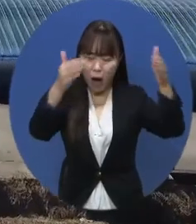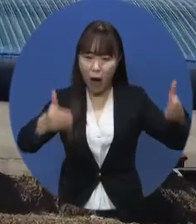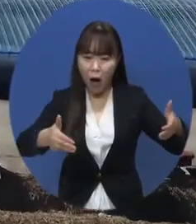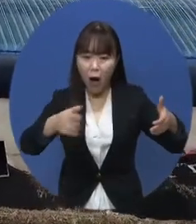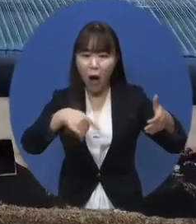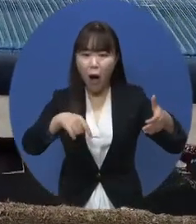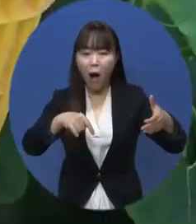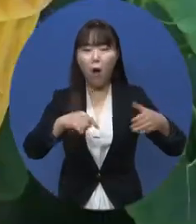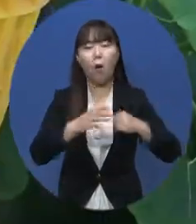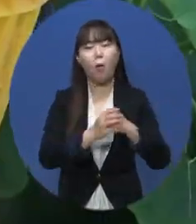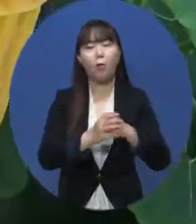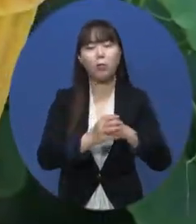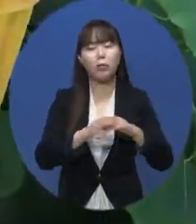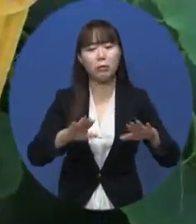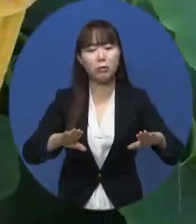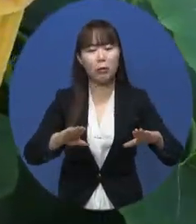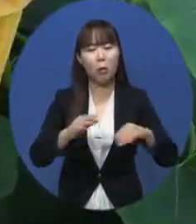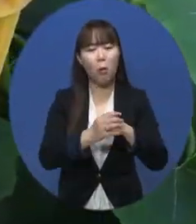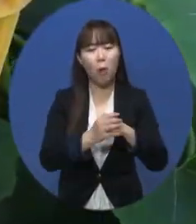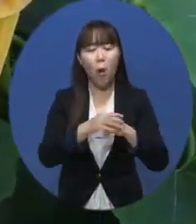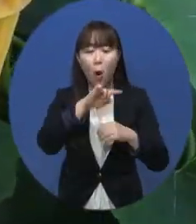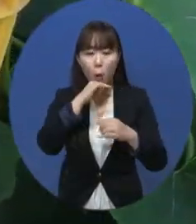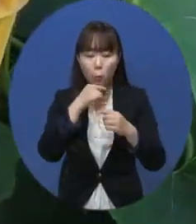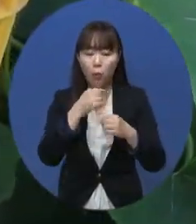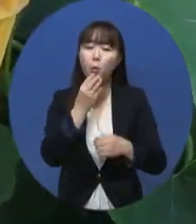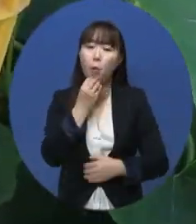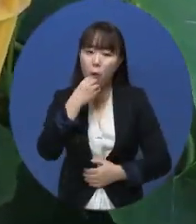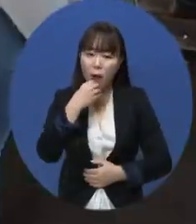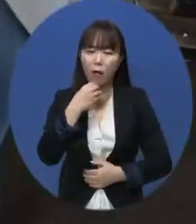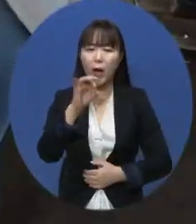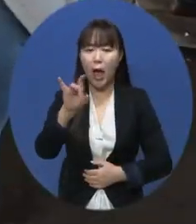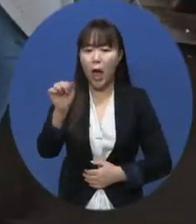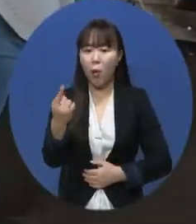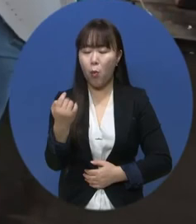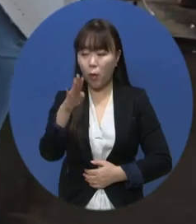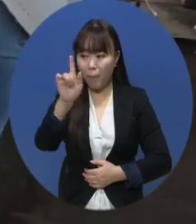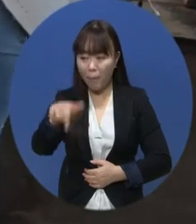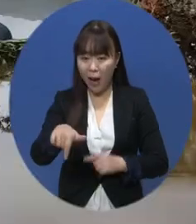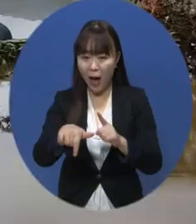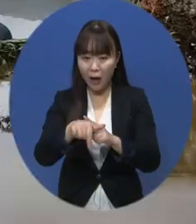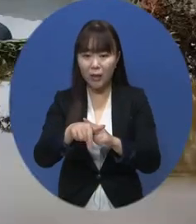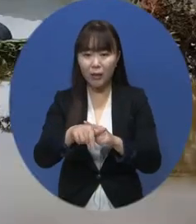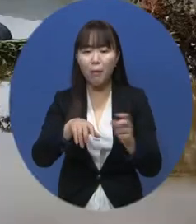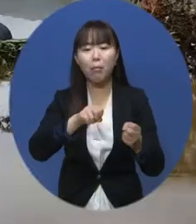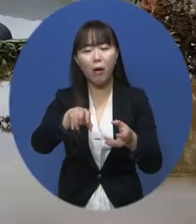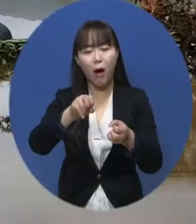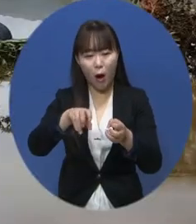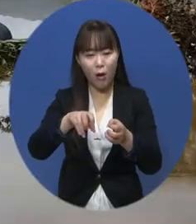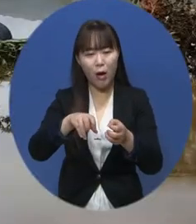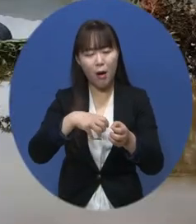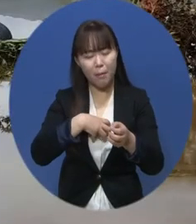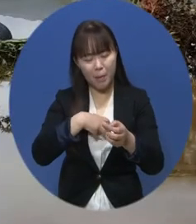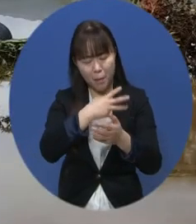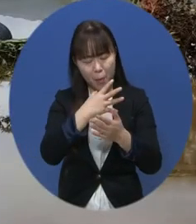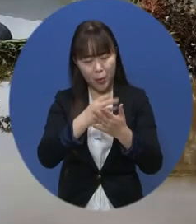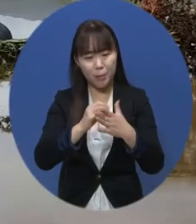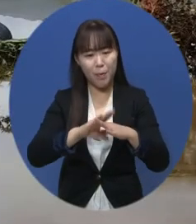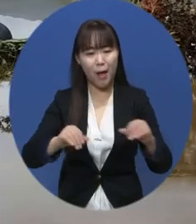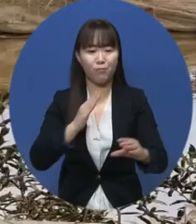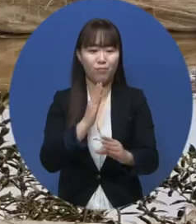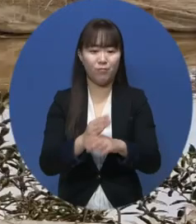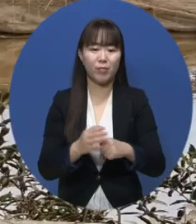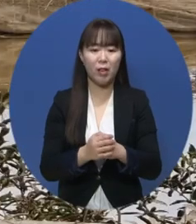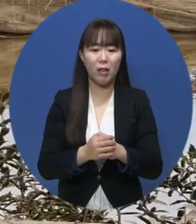요즘 본격적인 오이와 애호박 출하로 수해의 아픔을 잊고 있습니다. 특히 구례군 구례읍과 마산면